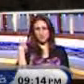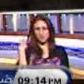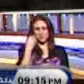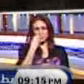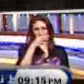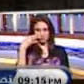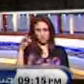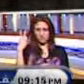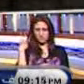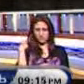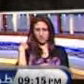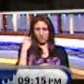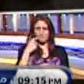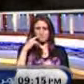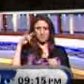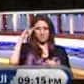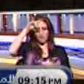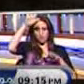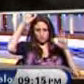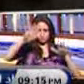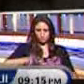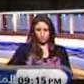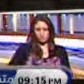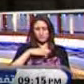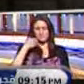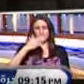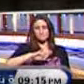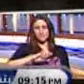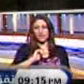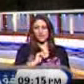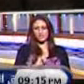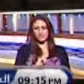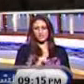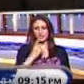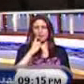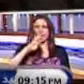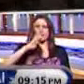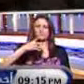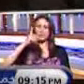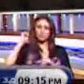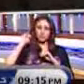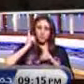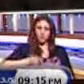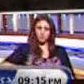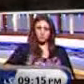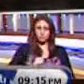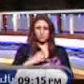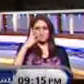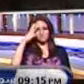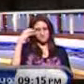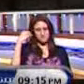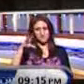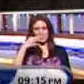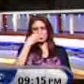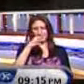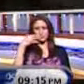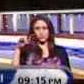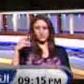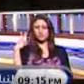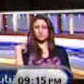الضباط. طبعا. للأسف إلى الآن مر دخلنا سنة الـ 14 ولم يمنح الـ 33 ضابط.